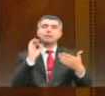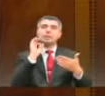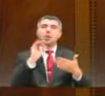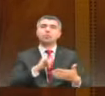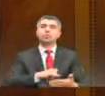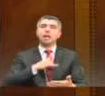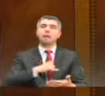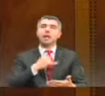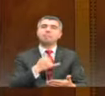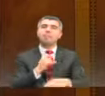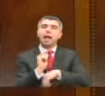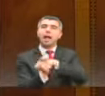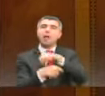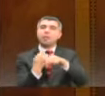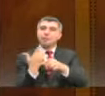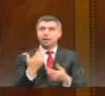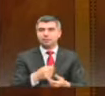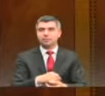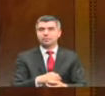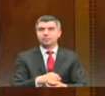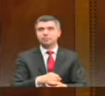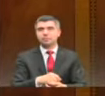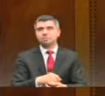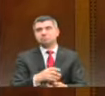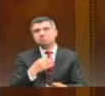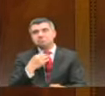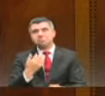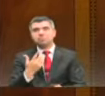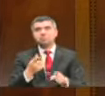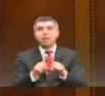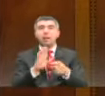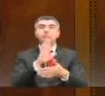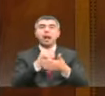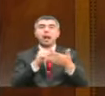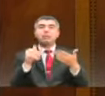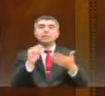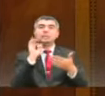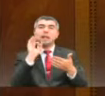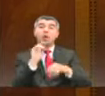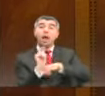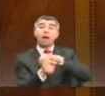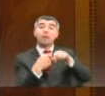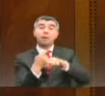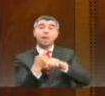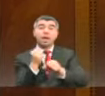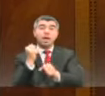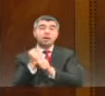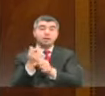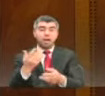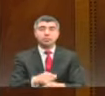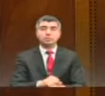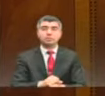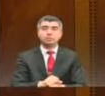في المناطق القروية، يعني سيكون برامج خاصة بالمناطق القروية عبر